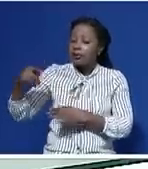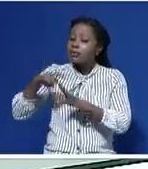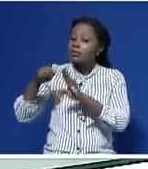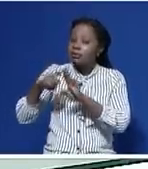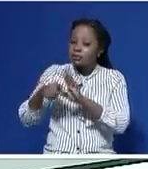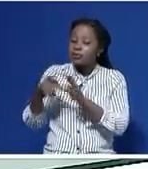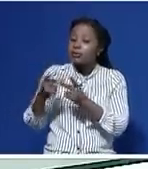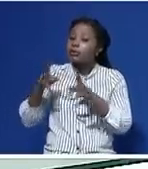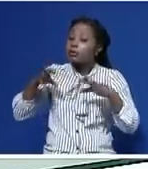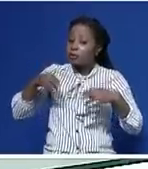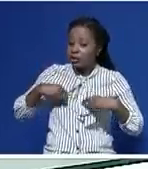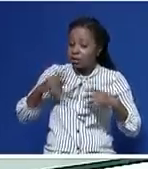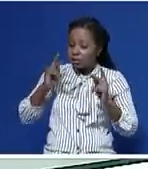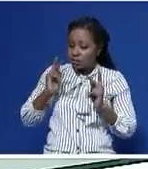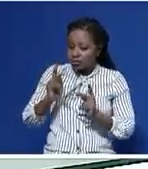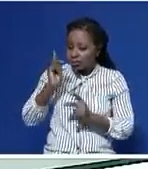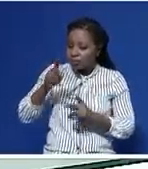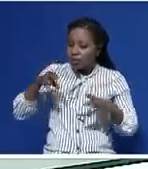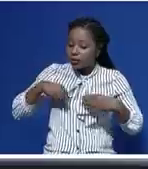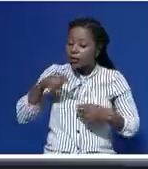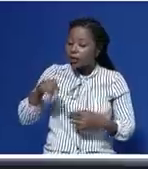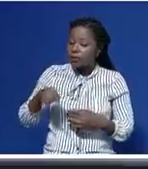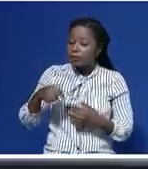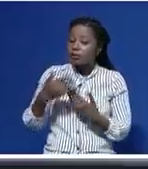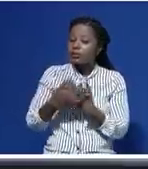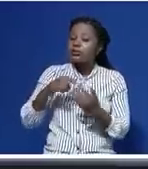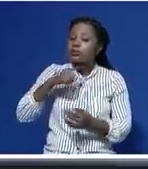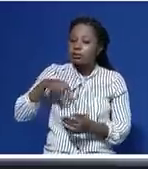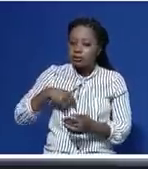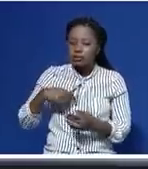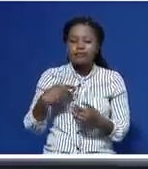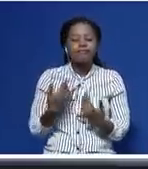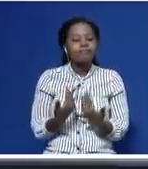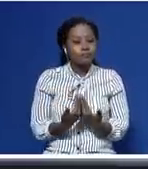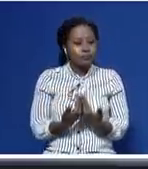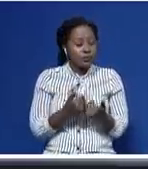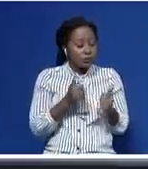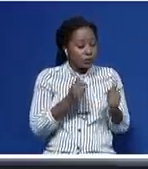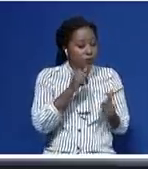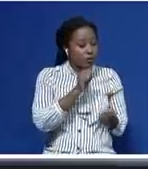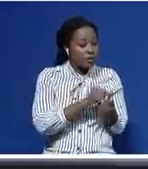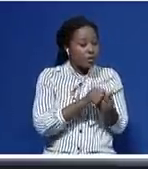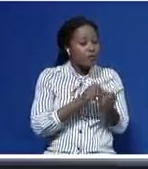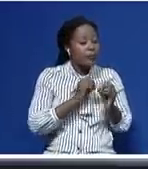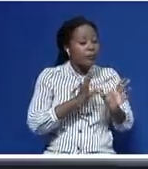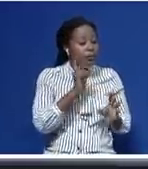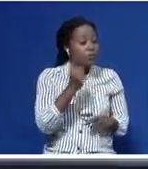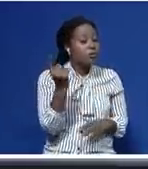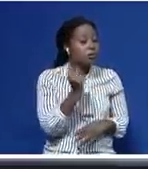na zitakubalika kama ambavyo zinakubalika hapa kwetu. Tutarajie kuna bidhaa mpya ambazo